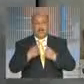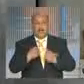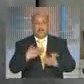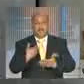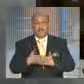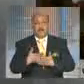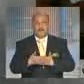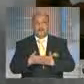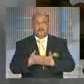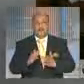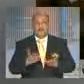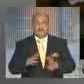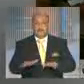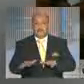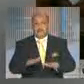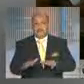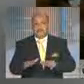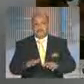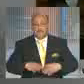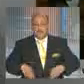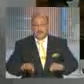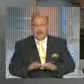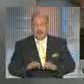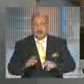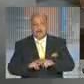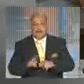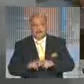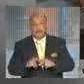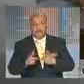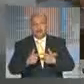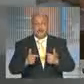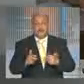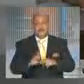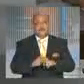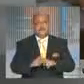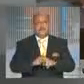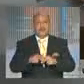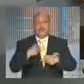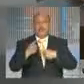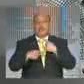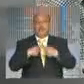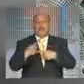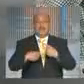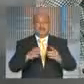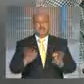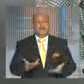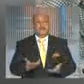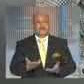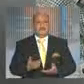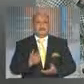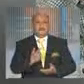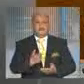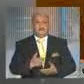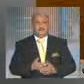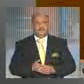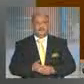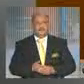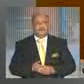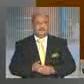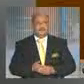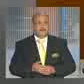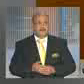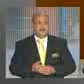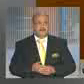تعلن تخوفها من إمكانية التراجع عن هذا المشروع أمام الشعور بما اعتبروه مماطلة من الحكومة. دورنا